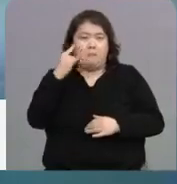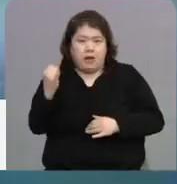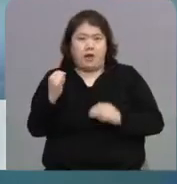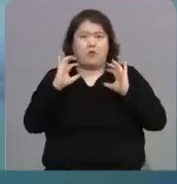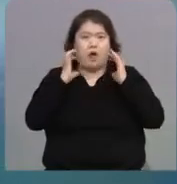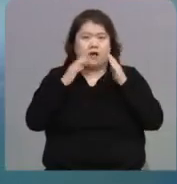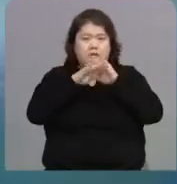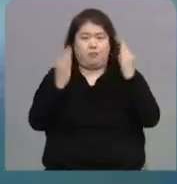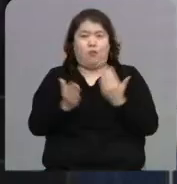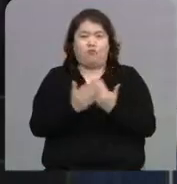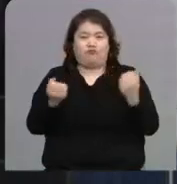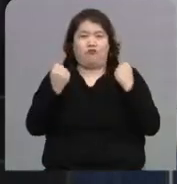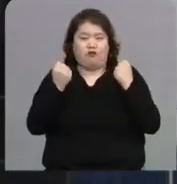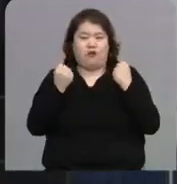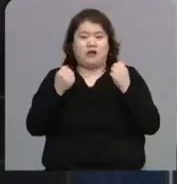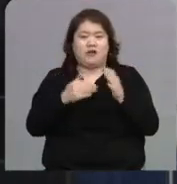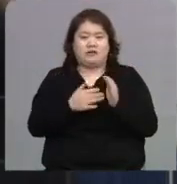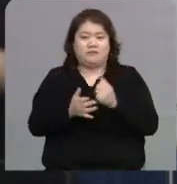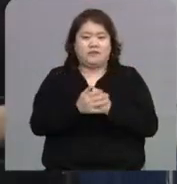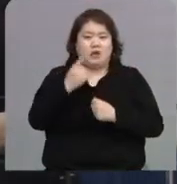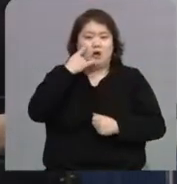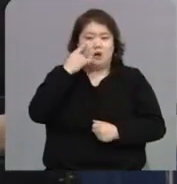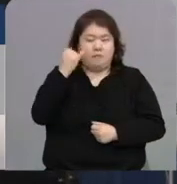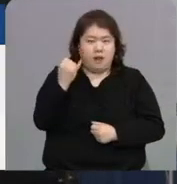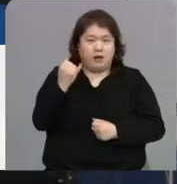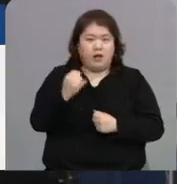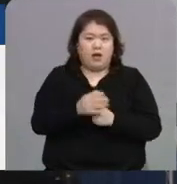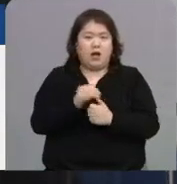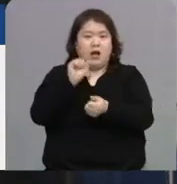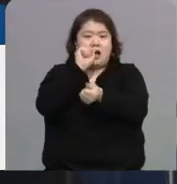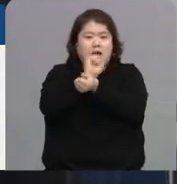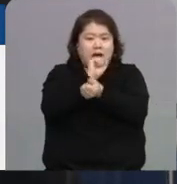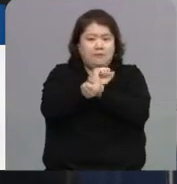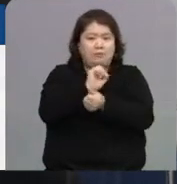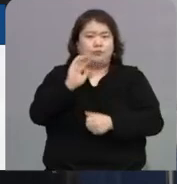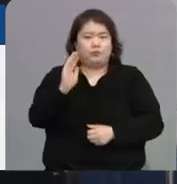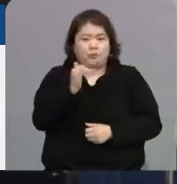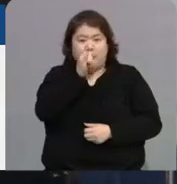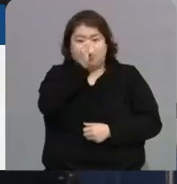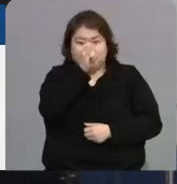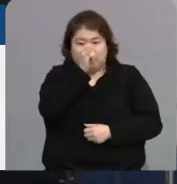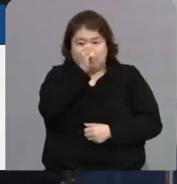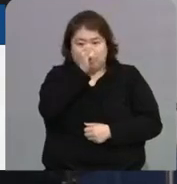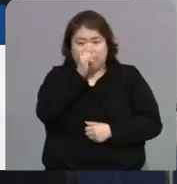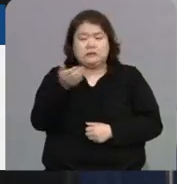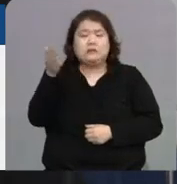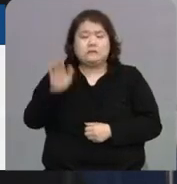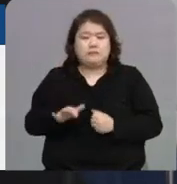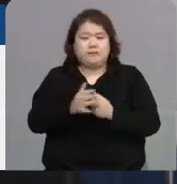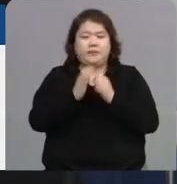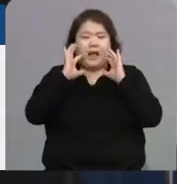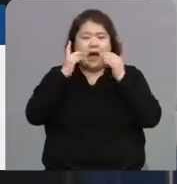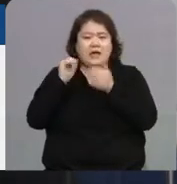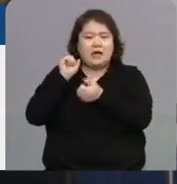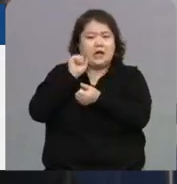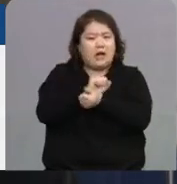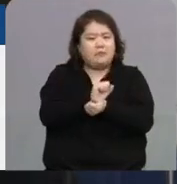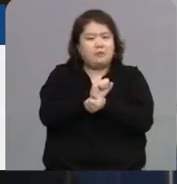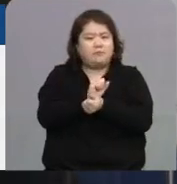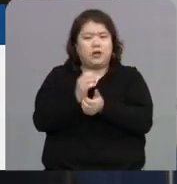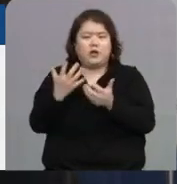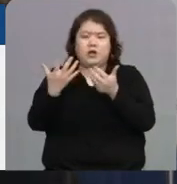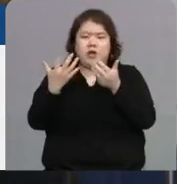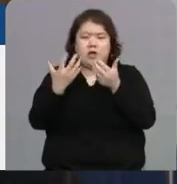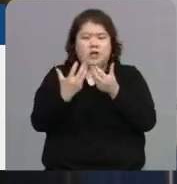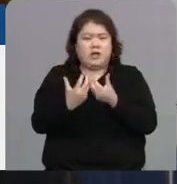것으로 알려졌습니다. 어머니가 감염된 상황이라고 하더라도 아이가 감염된 예는